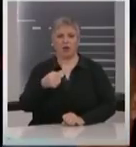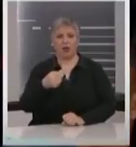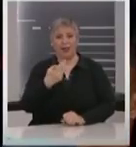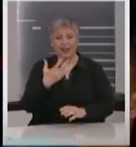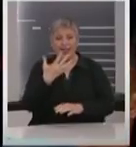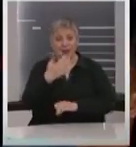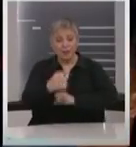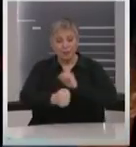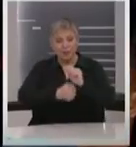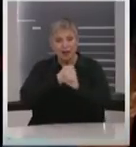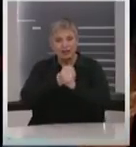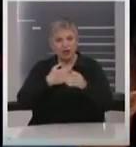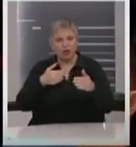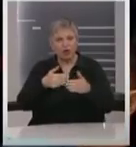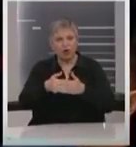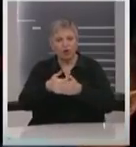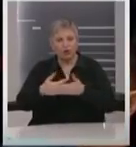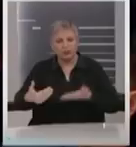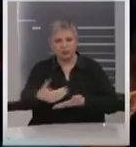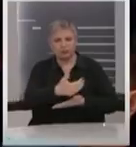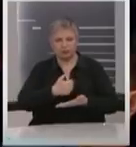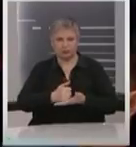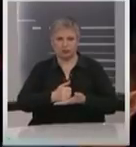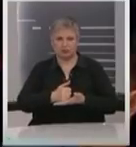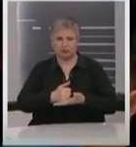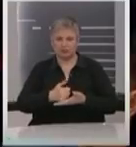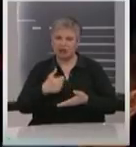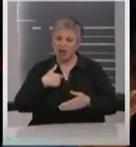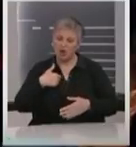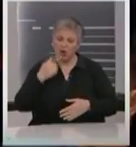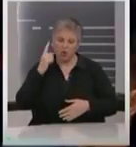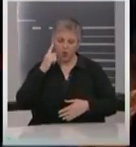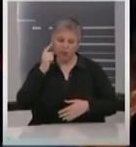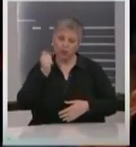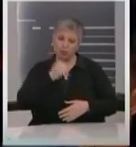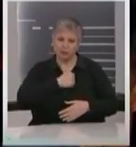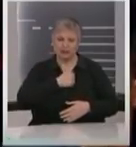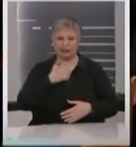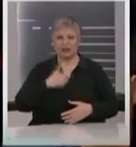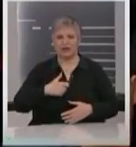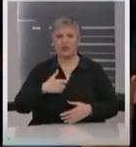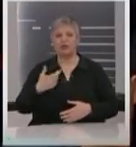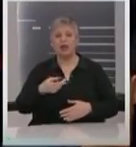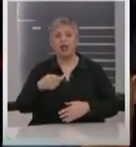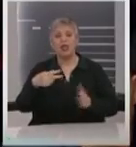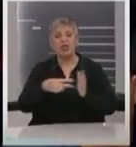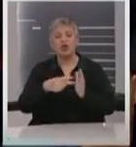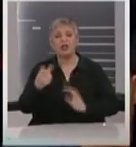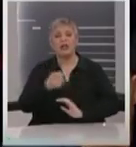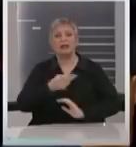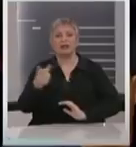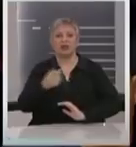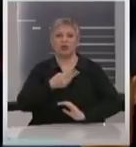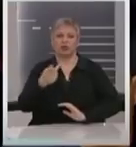5 χρόνια. Εγώ πιστεύω ότι δεν θα τα αντέξει αυτά η ελληνική οικονομία και το 2022 θα έλθει και τυπικά